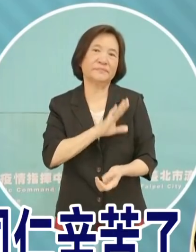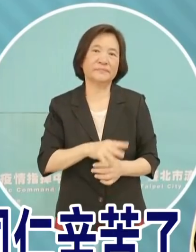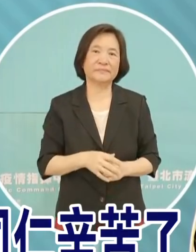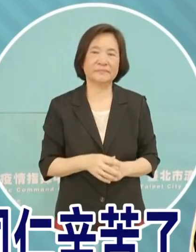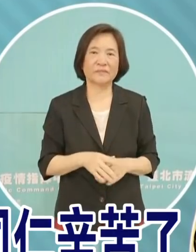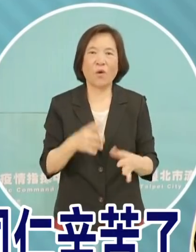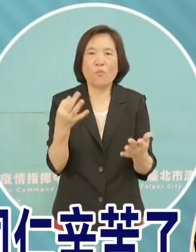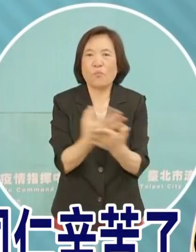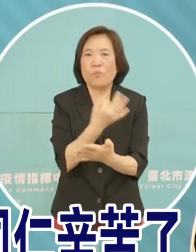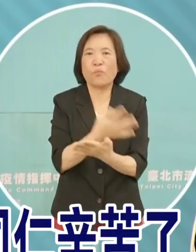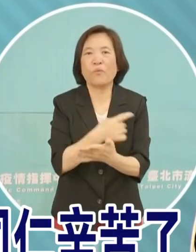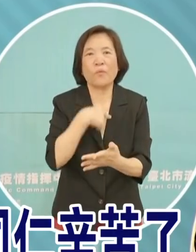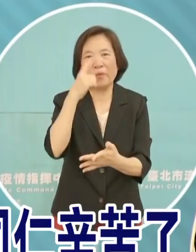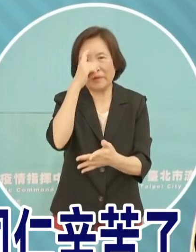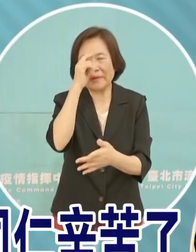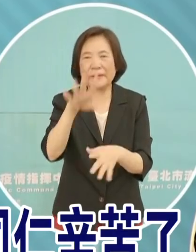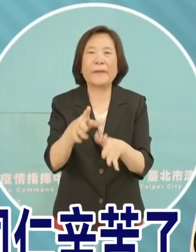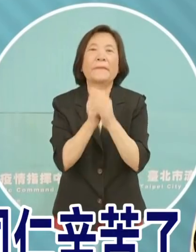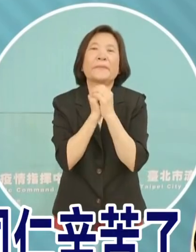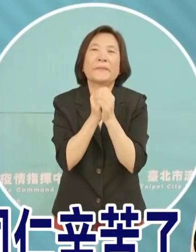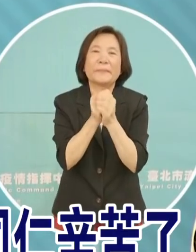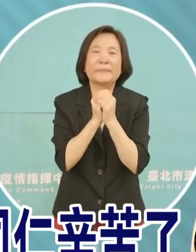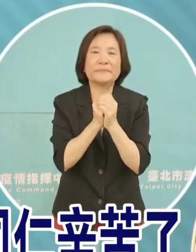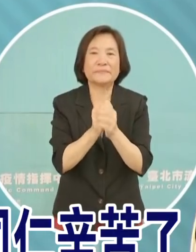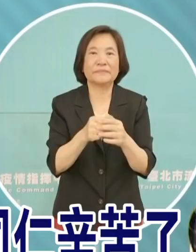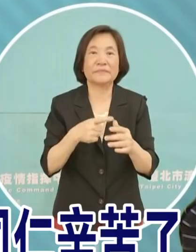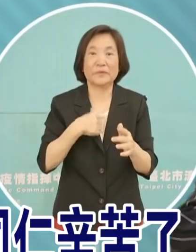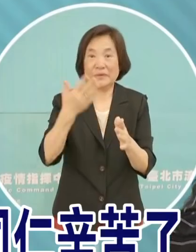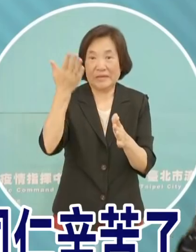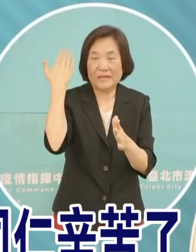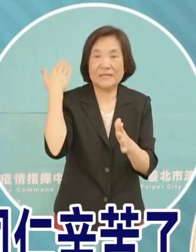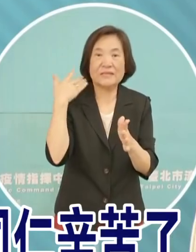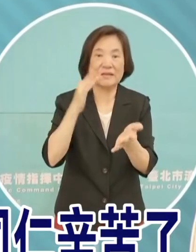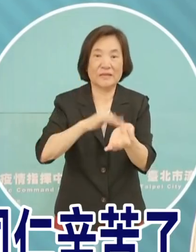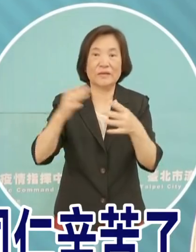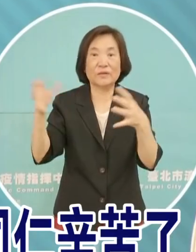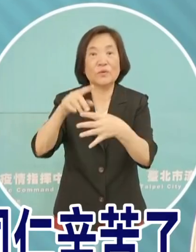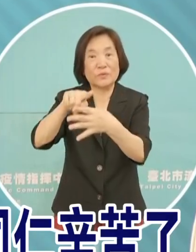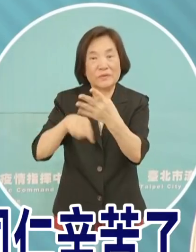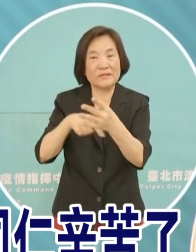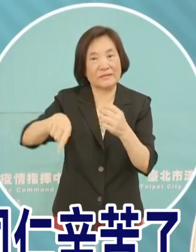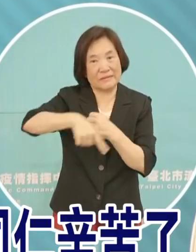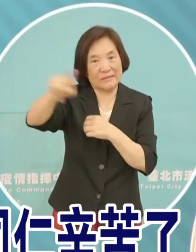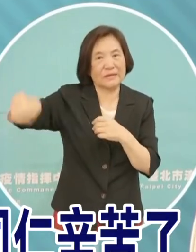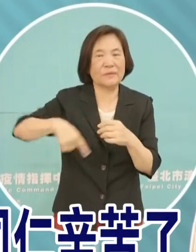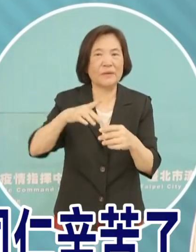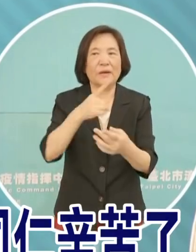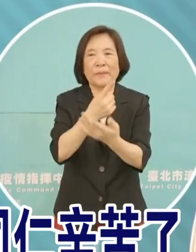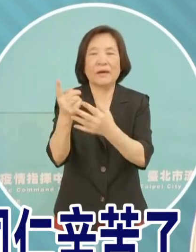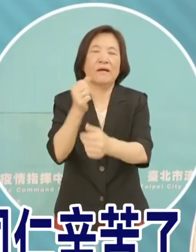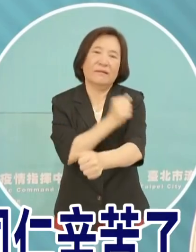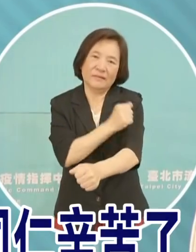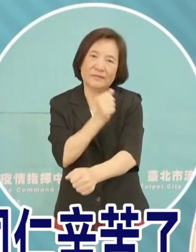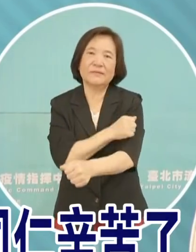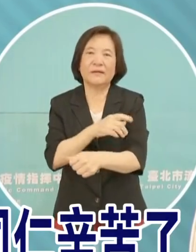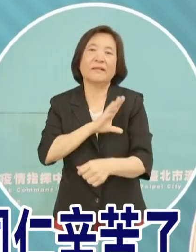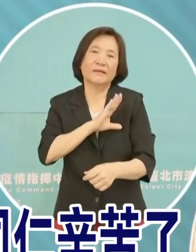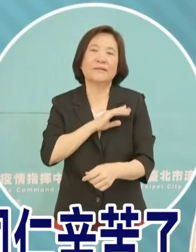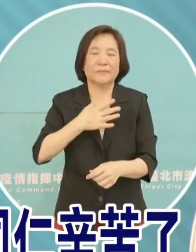说，不是要求了，拜托你知道哈，我以前我们的医疗同仁们大家辛苦了，我知道这非常辛